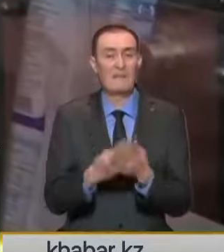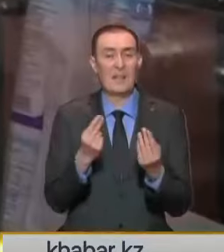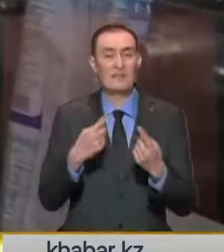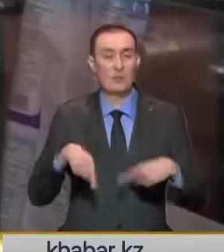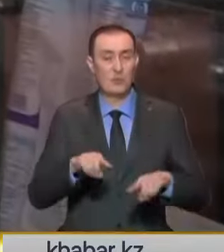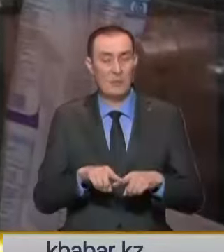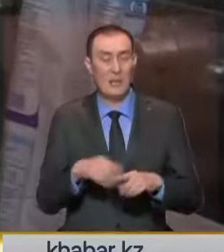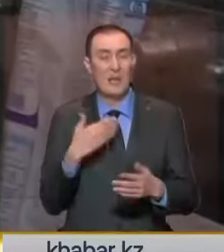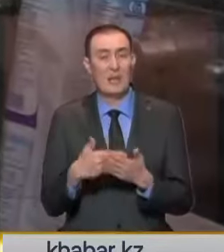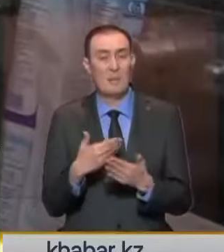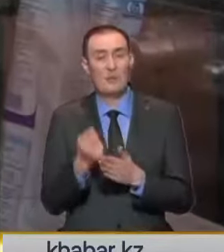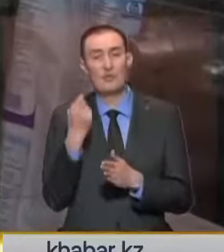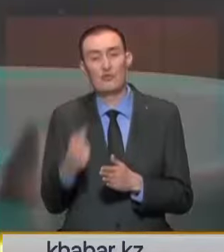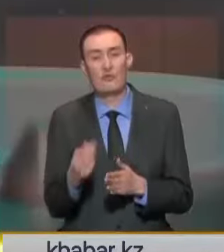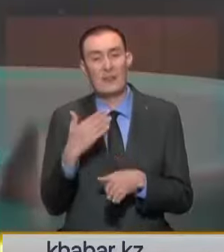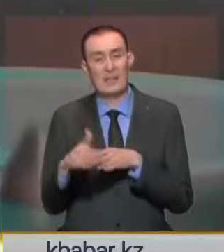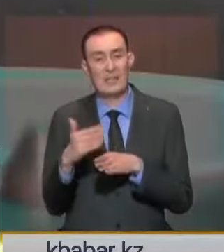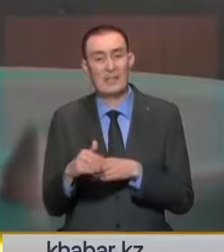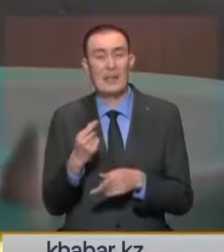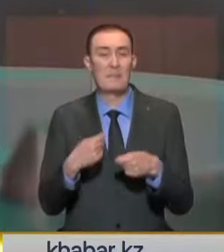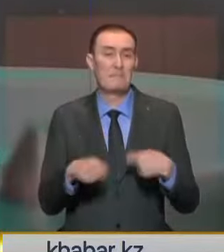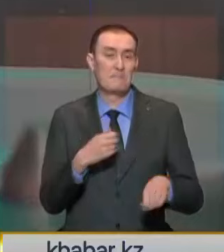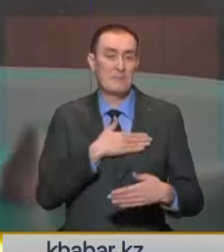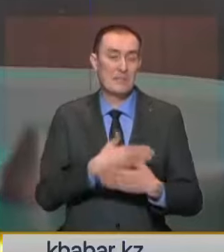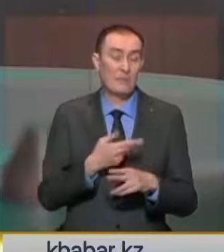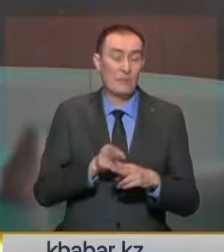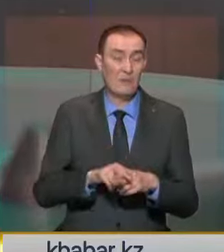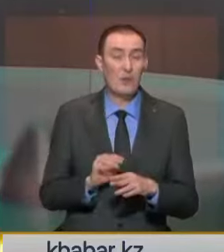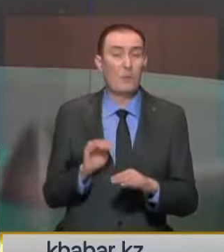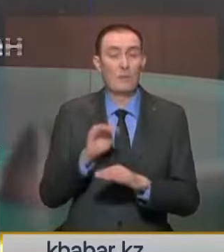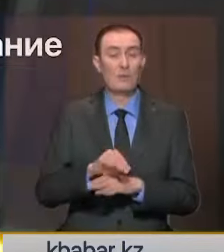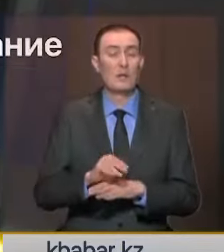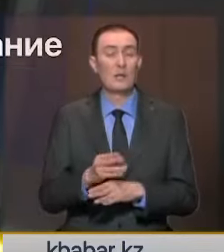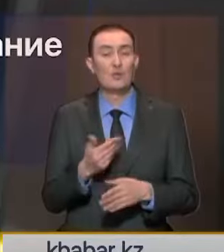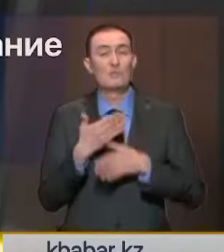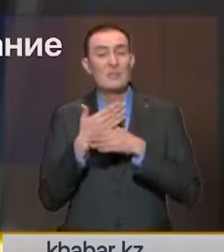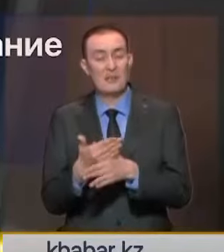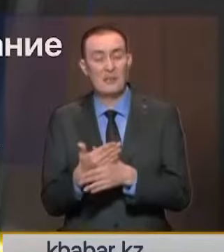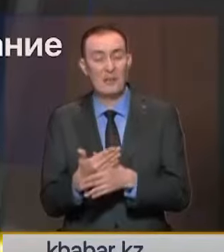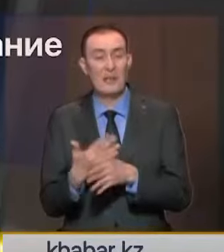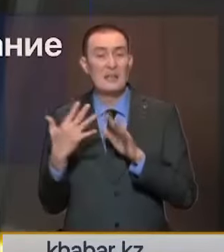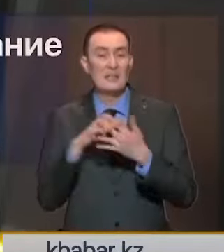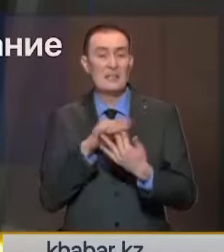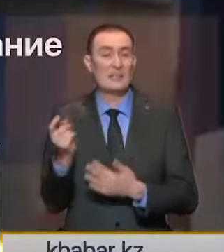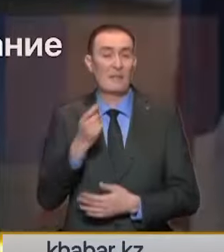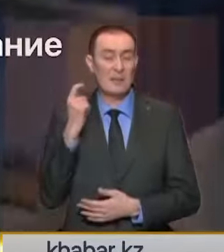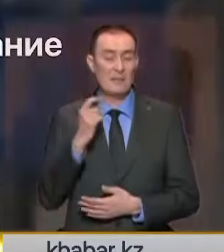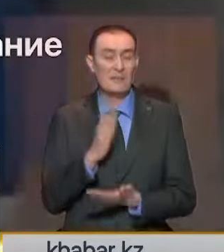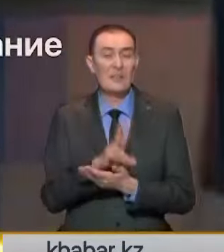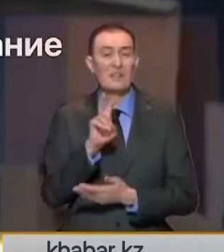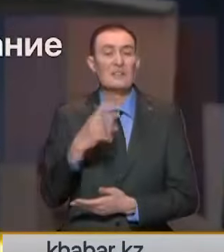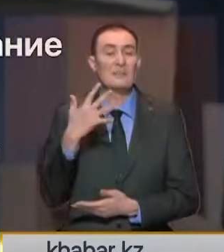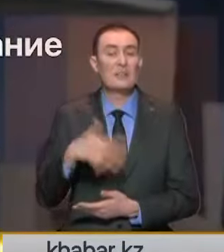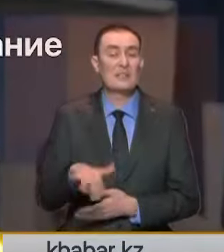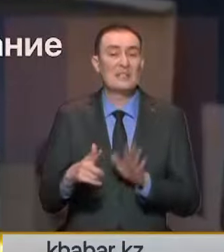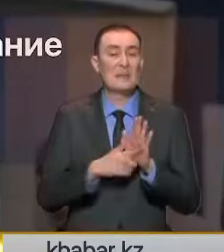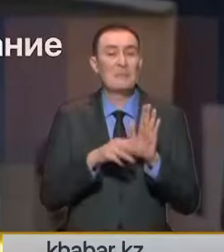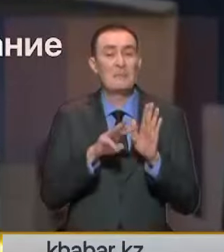инструменты, например, на дешевые кредиты для бизнеса. При этом дополнительная потребность на субсидирование АПК составляет чуть больше 257